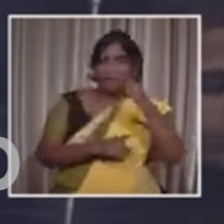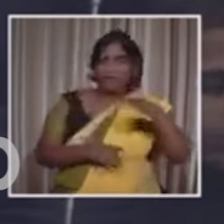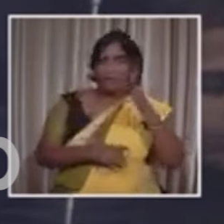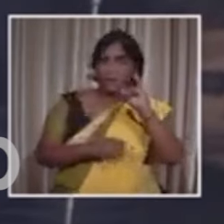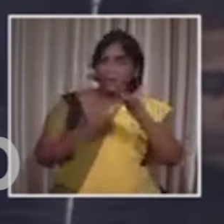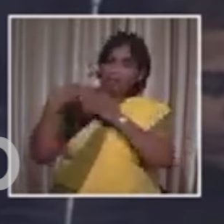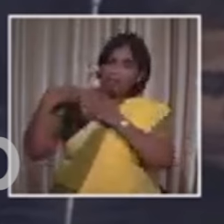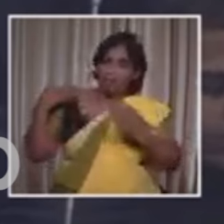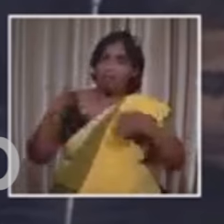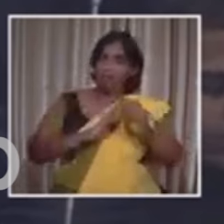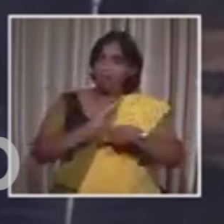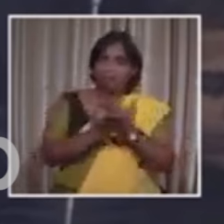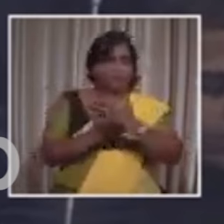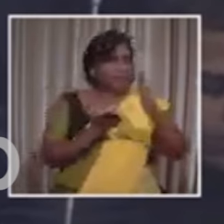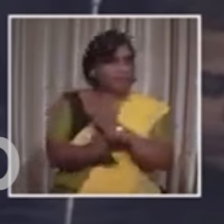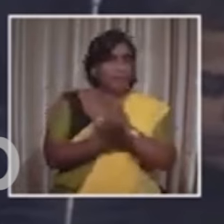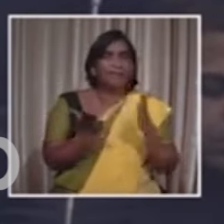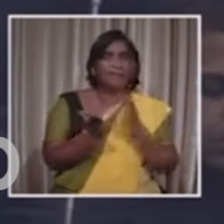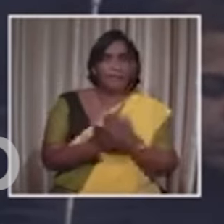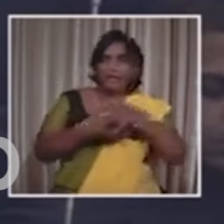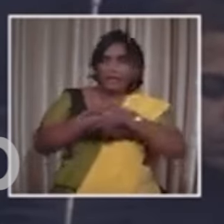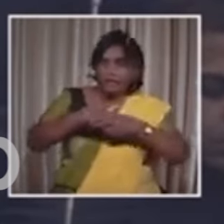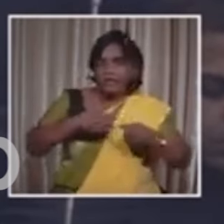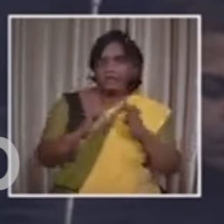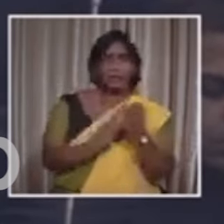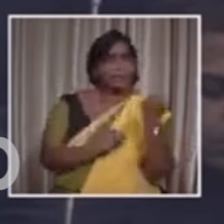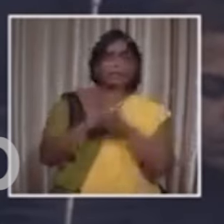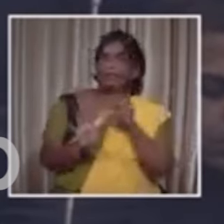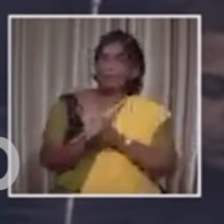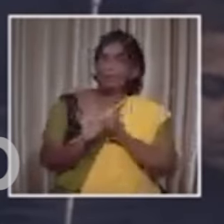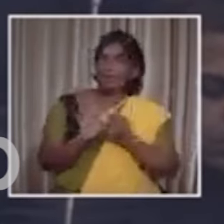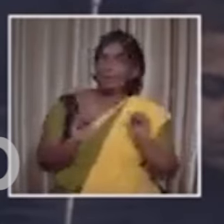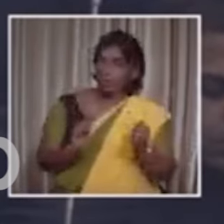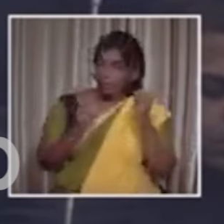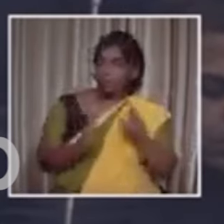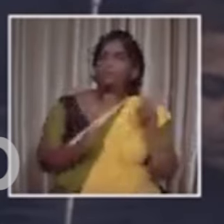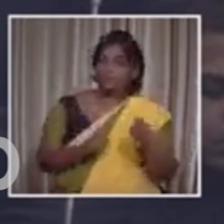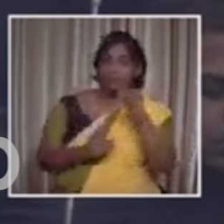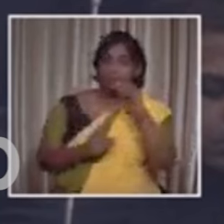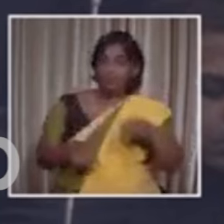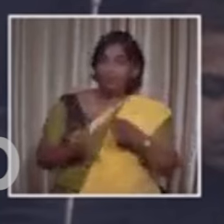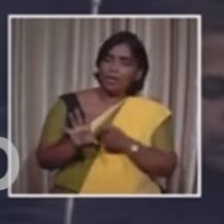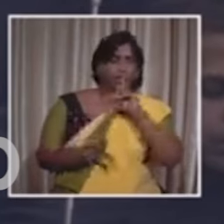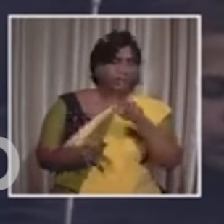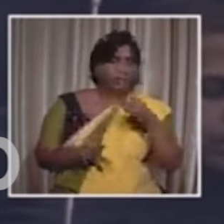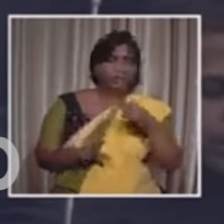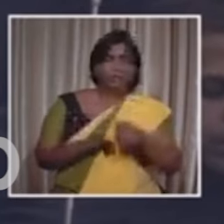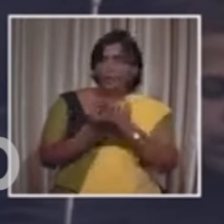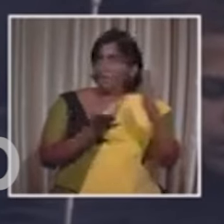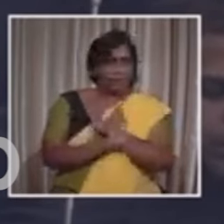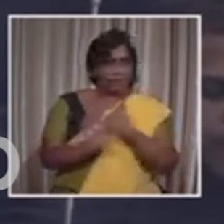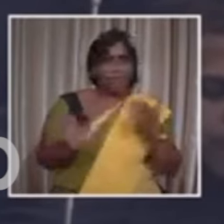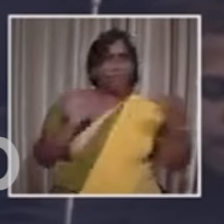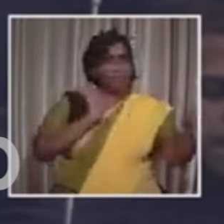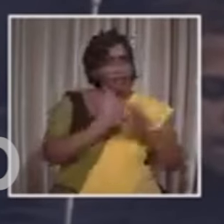රට බෙදලා මේ රට ජාතිවාදයෙන් බලයට එන්න හැම වෙලාවෙම උත්සාහ කරපු එක ඒක තමයි අද තරුණයෝ කියන්නේ මේ බෙදීම එපා අපි එකට එකතු